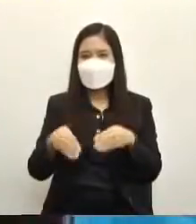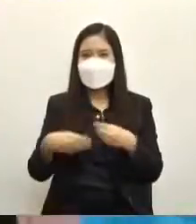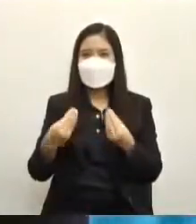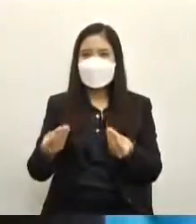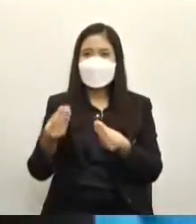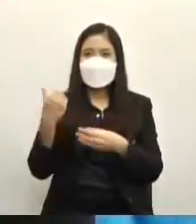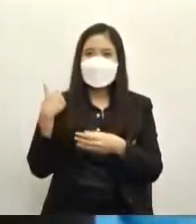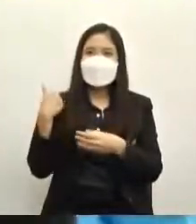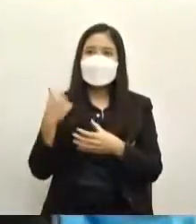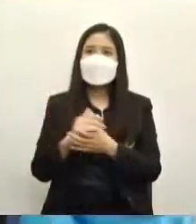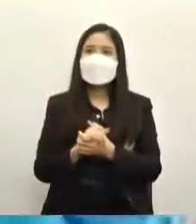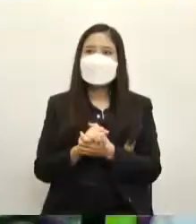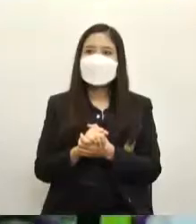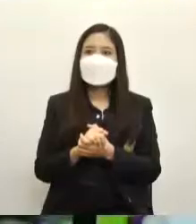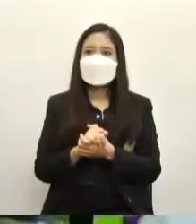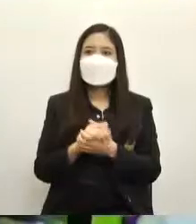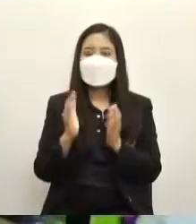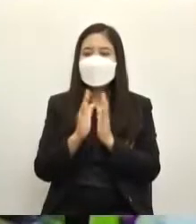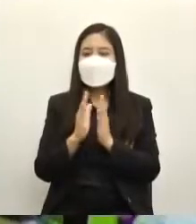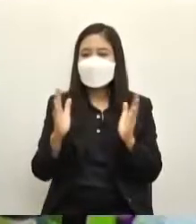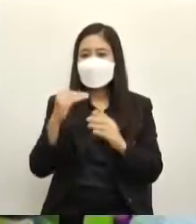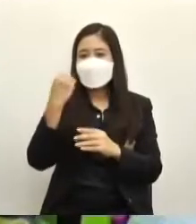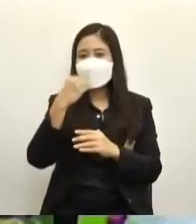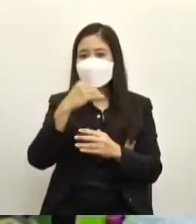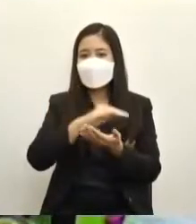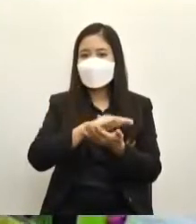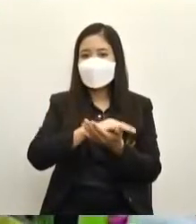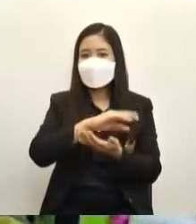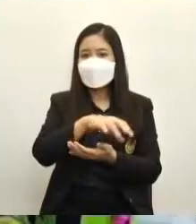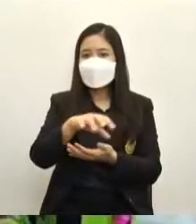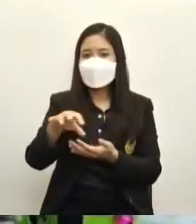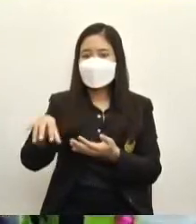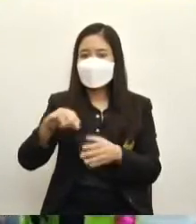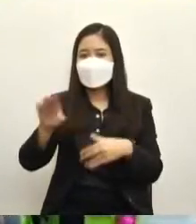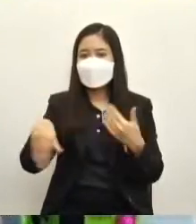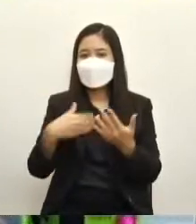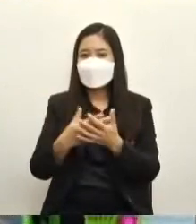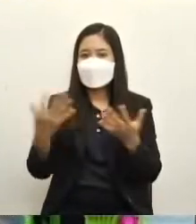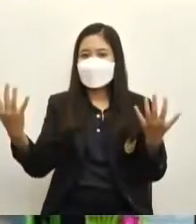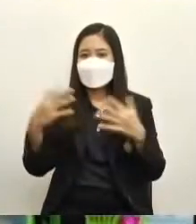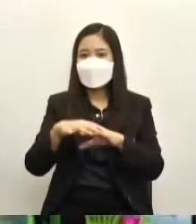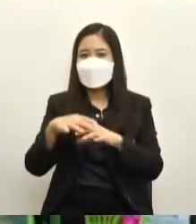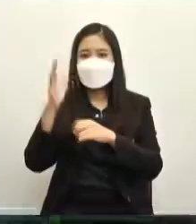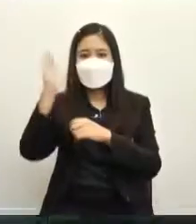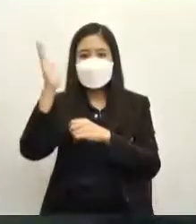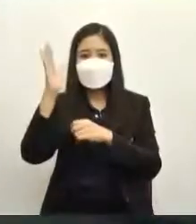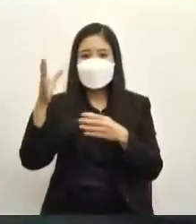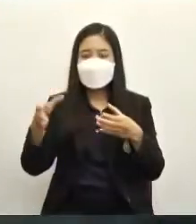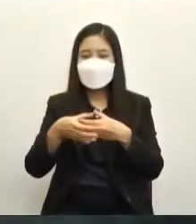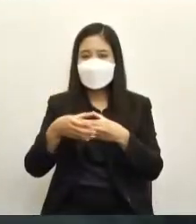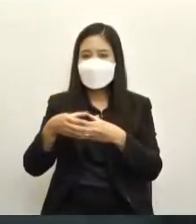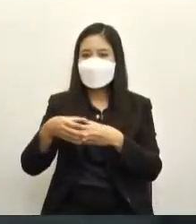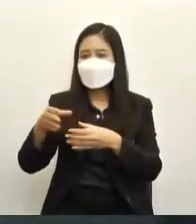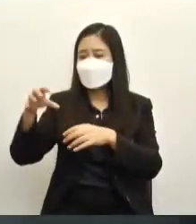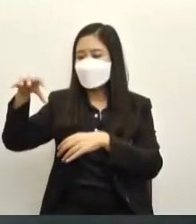แล้วขอขอบคุณทุกโรงเรียนที่เป็นจุดฝึกอบรมทั้ง8โรงเรียนคณะวิทยากรจากศูนย์ฝึกบรรเทาสาธารณ